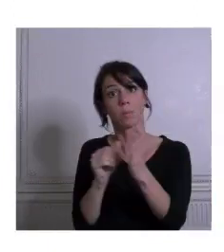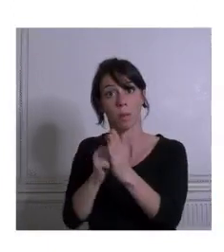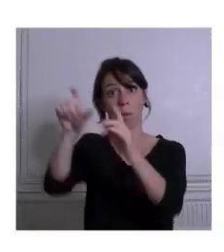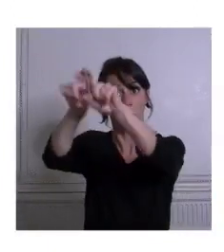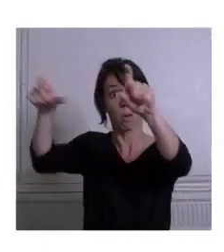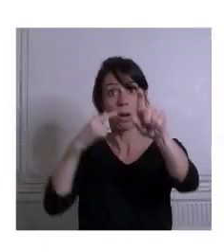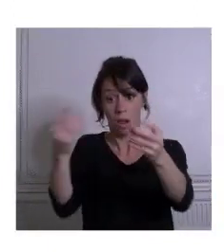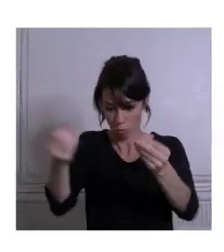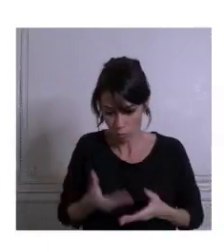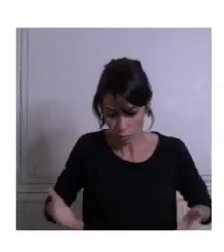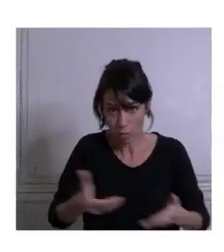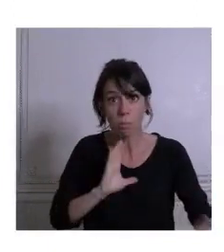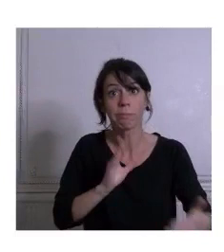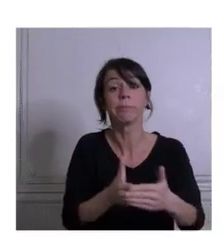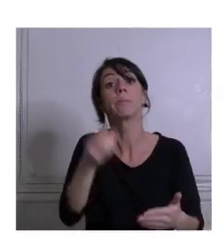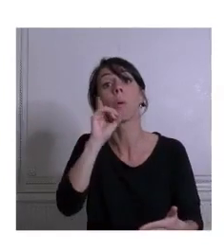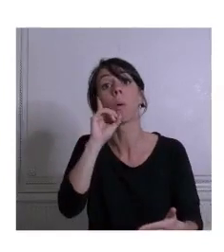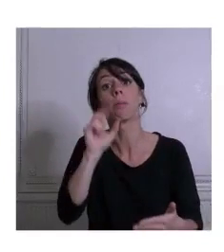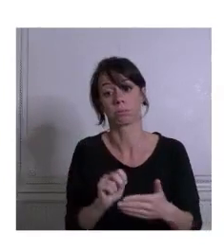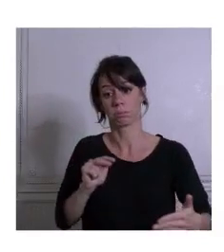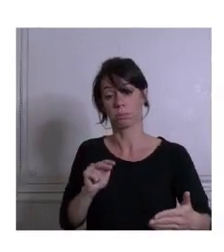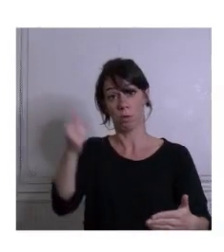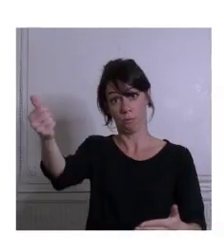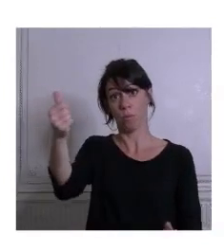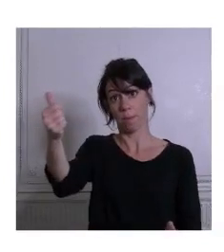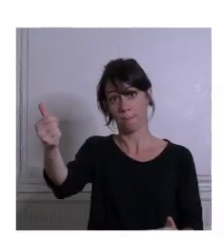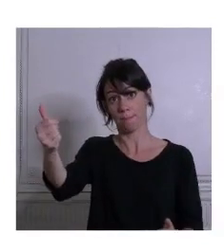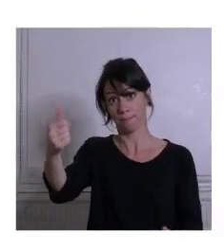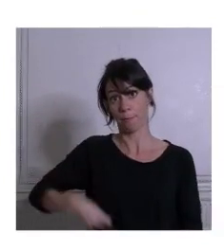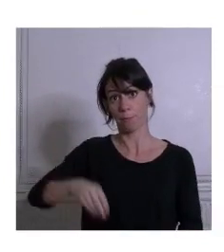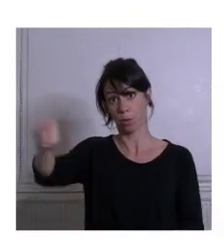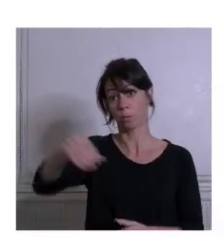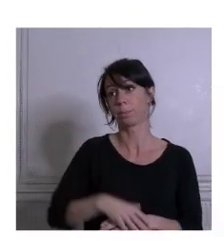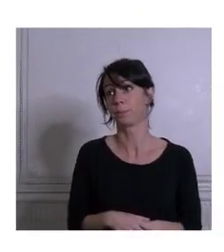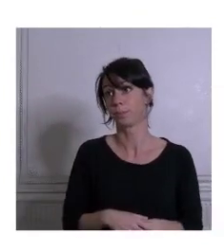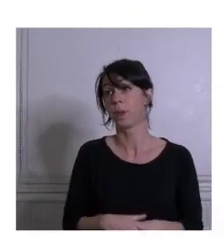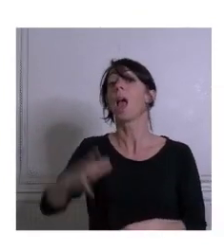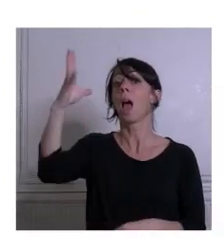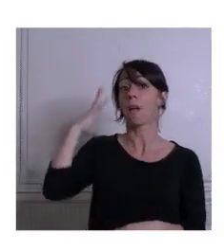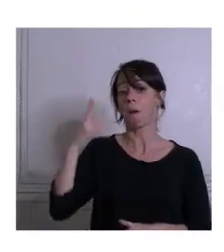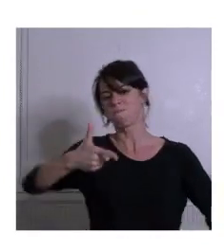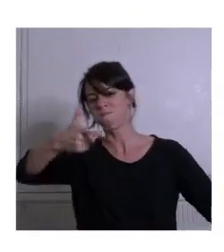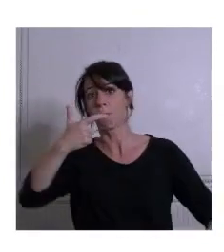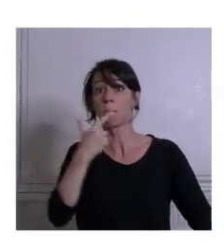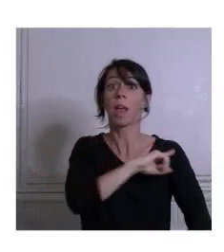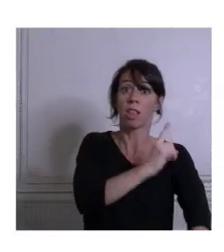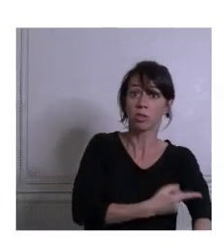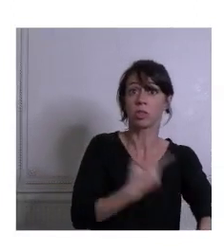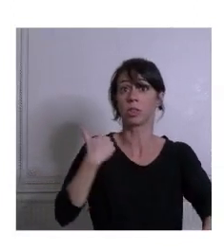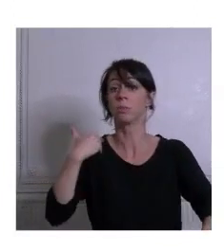changement des vitrages, je ne l'ai pas entendu, ça. Donc, je ne suis pas en train de critiquer, je suis en train de vous... Non.